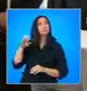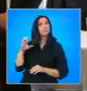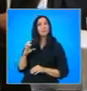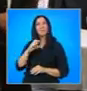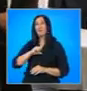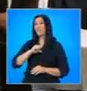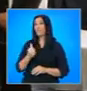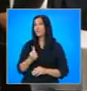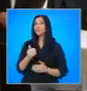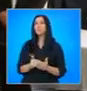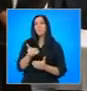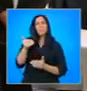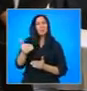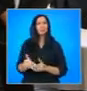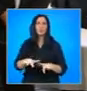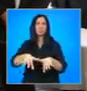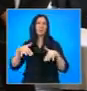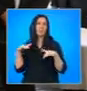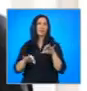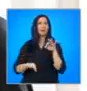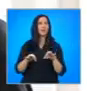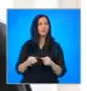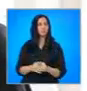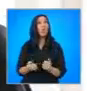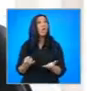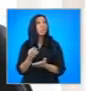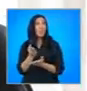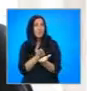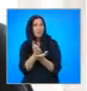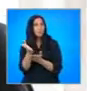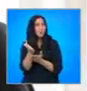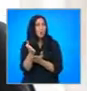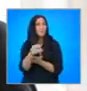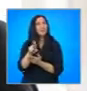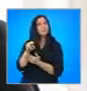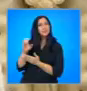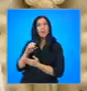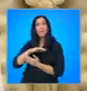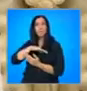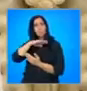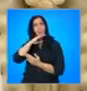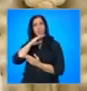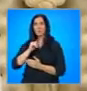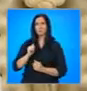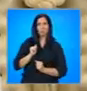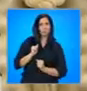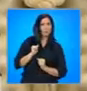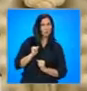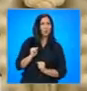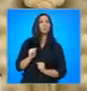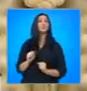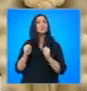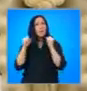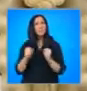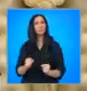във Враца за предстоящите парламентарни избори. Новата посока на движението е постигане на сигурност и стабилност в